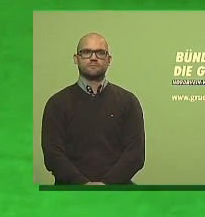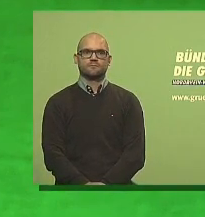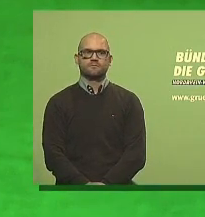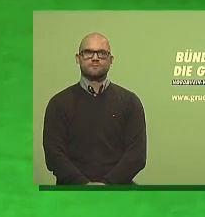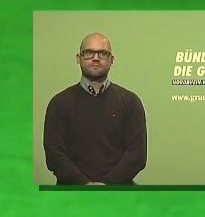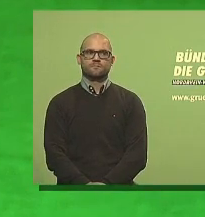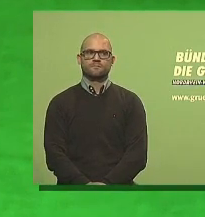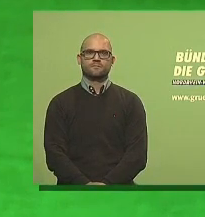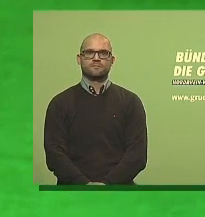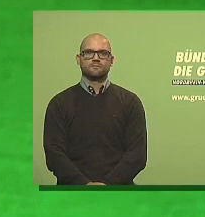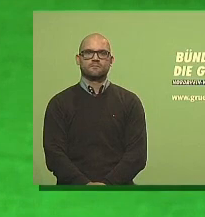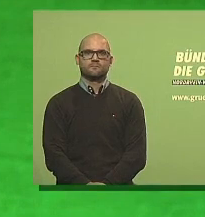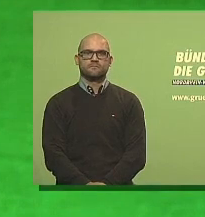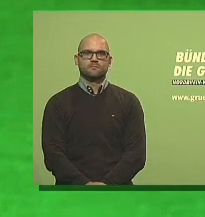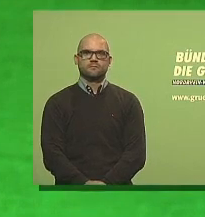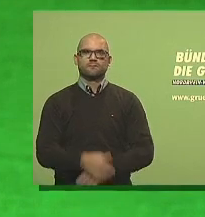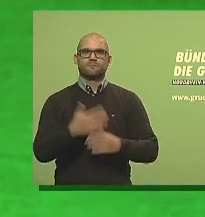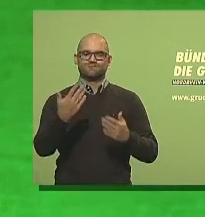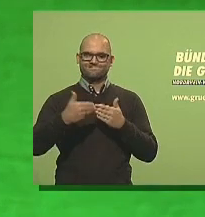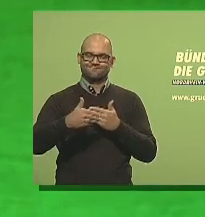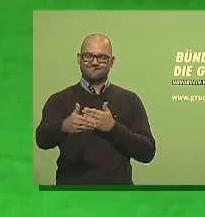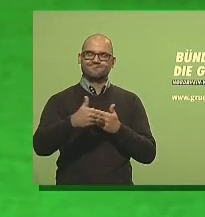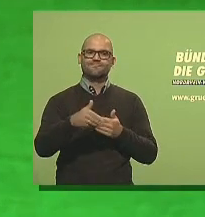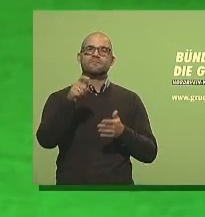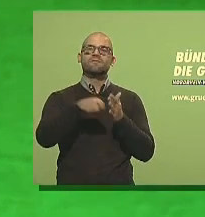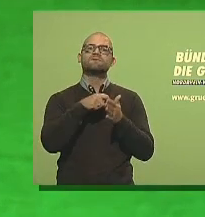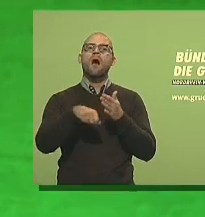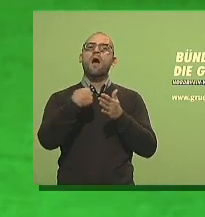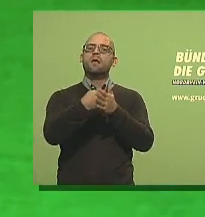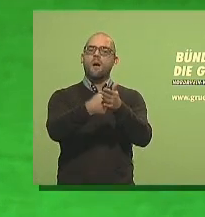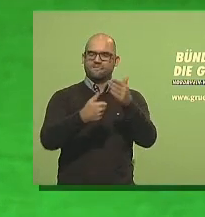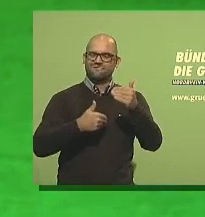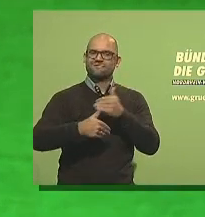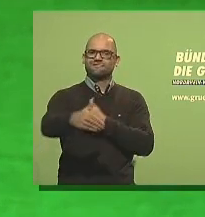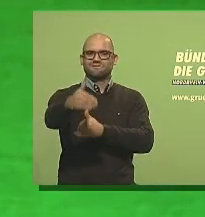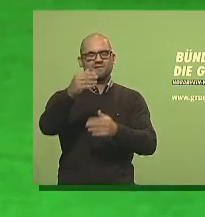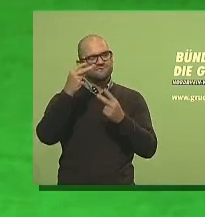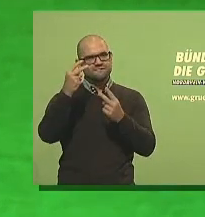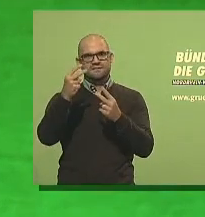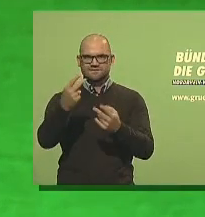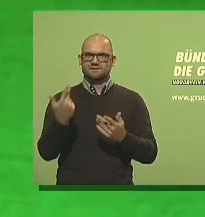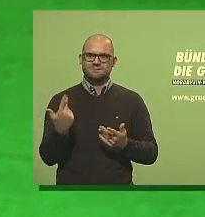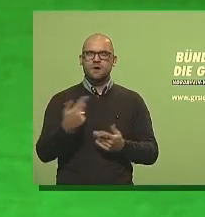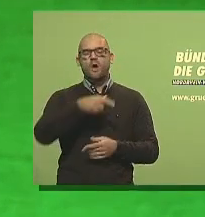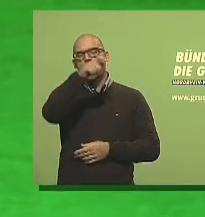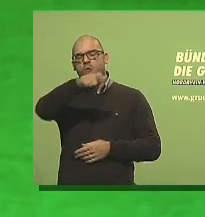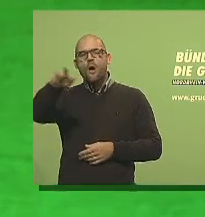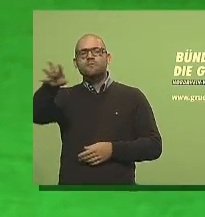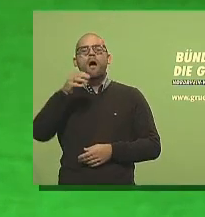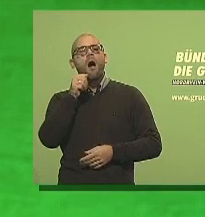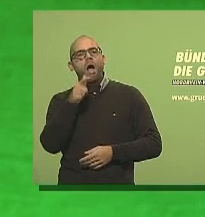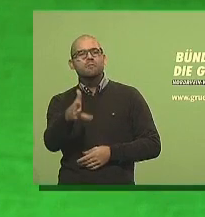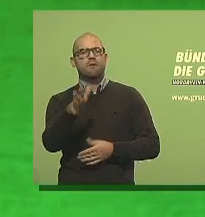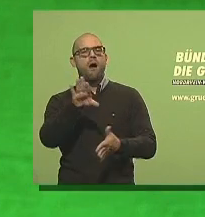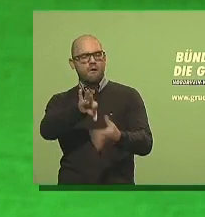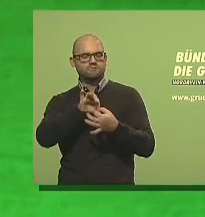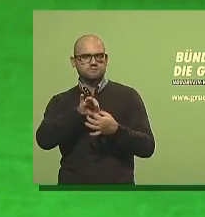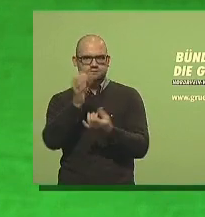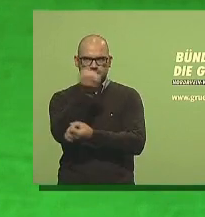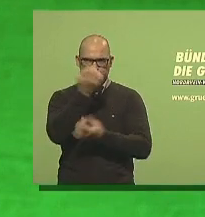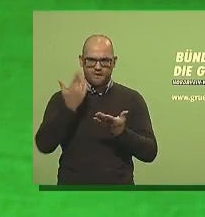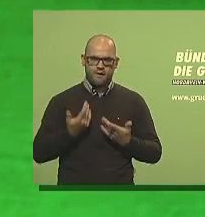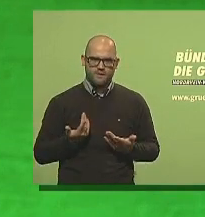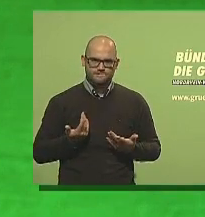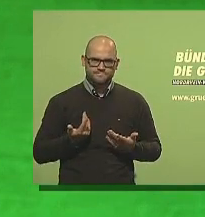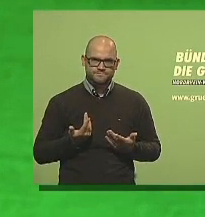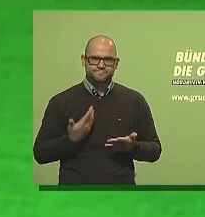In unserem Wahlkampf wird es darauf ankommen, dass wir klar machen, er hat mit dem Alltag der Leute zu tun, weil wir wissen, wie es ihnen geht, weil wir